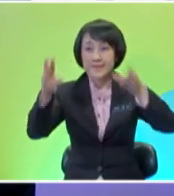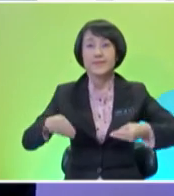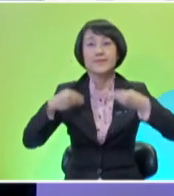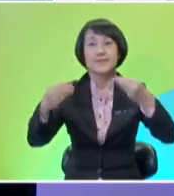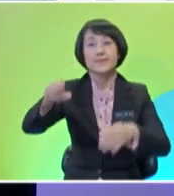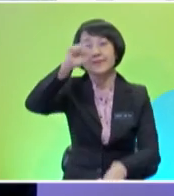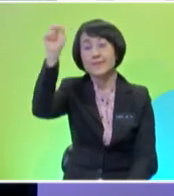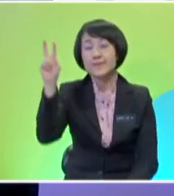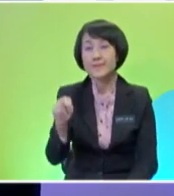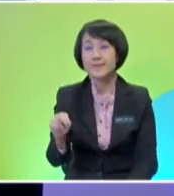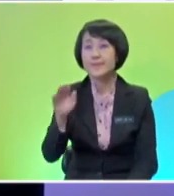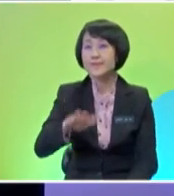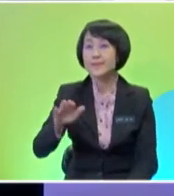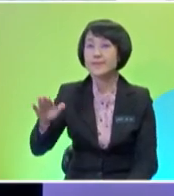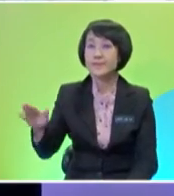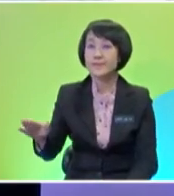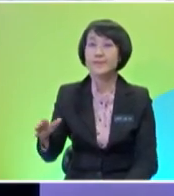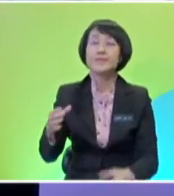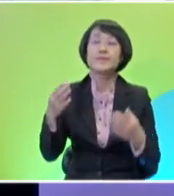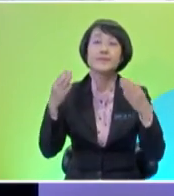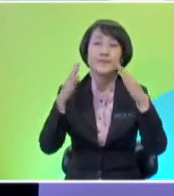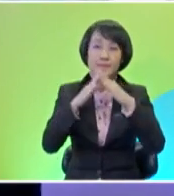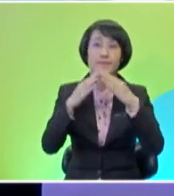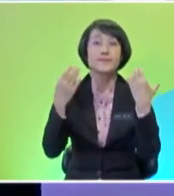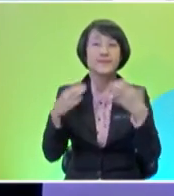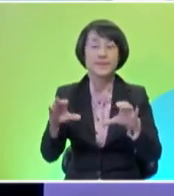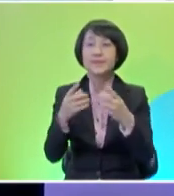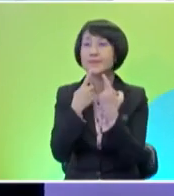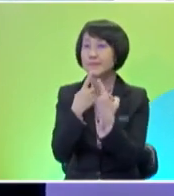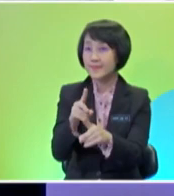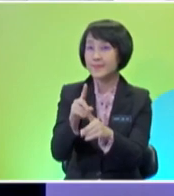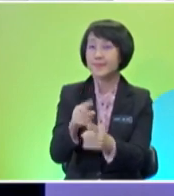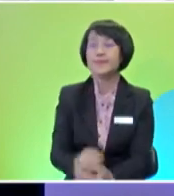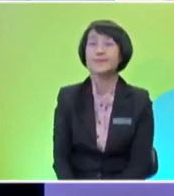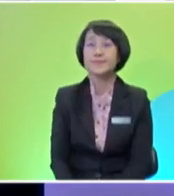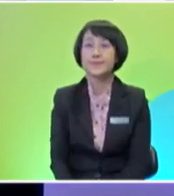adik-adik di rumah Coba jawab Oke boleh boleh